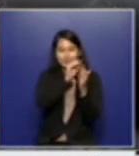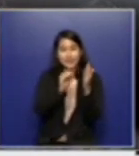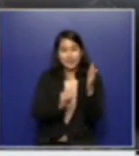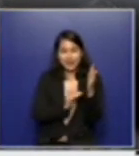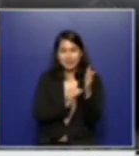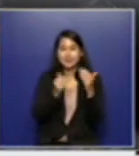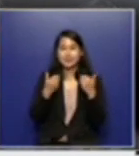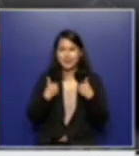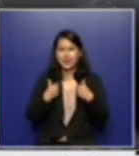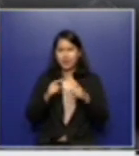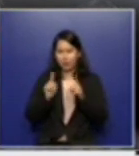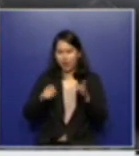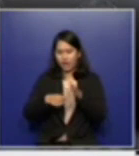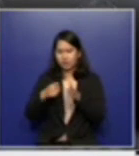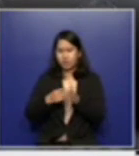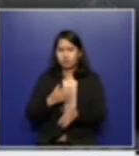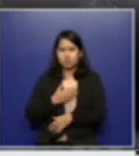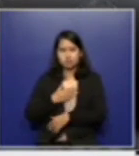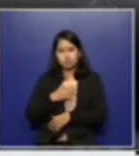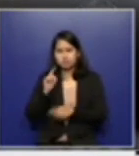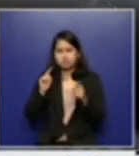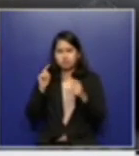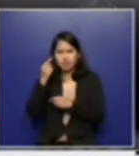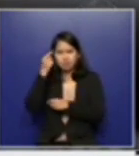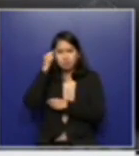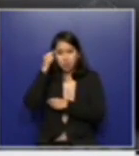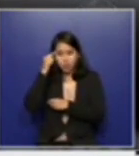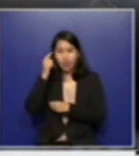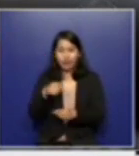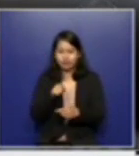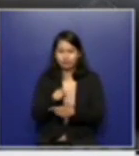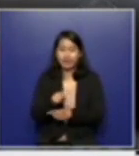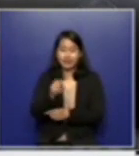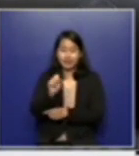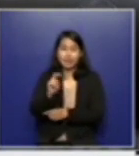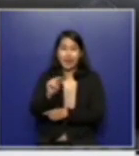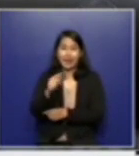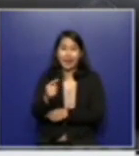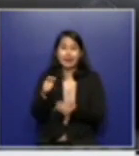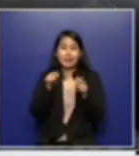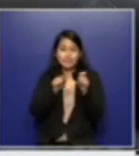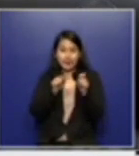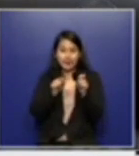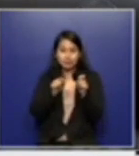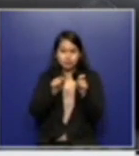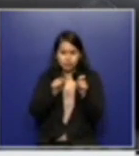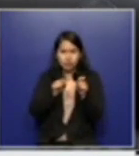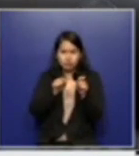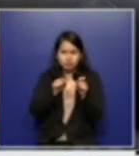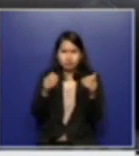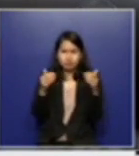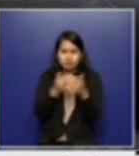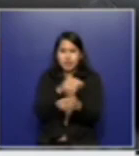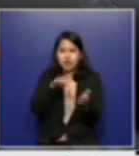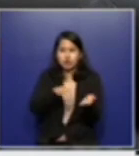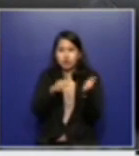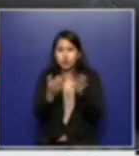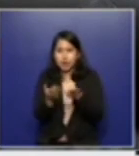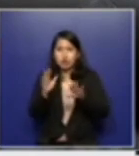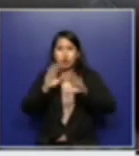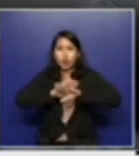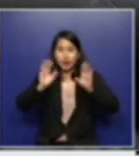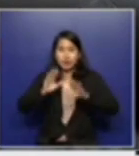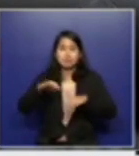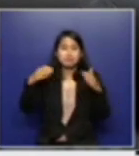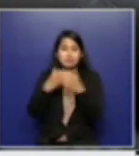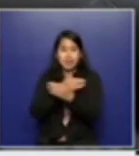ไม่รู้ด้วยเหตุผลกลใดสำนักงานที่ดินอำเภอถูกยุบรวมเป็นสำนักงานที่ดินจังหวัดสาขาจังหวัดซึ่งมีจำน